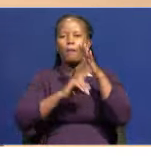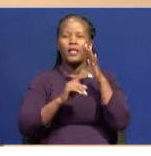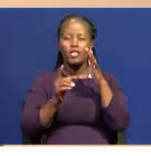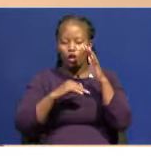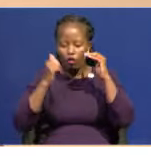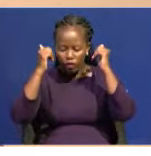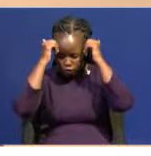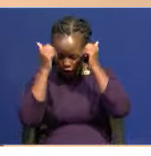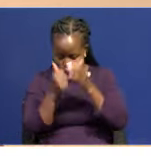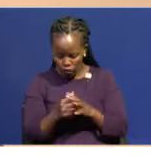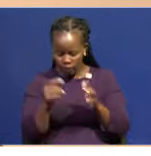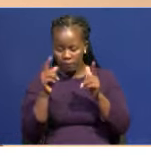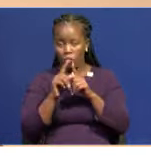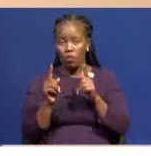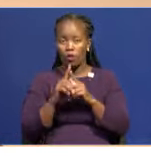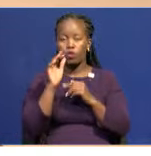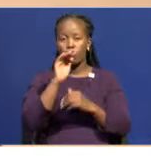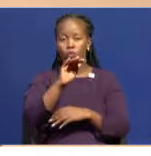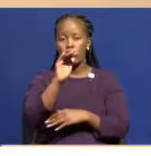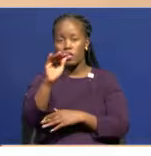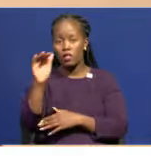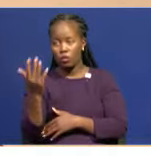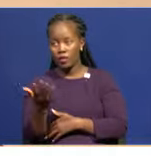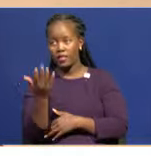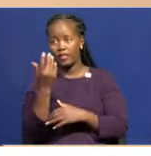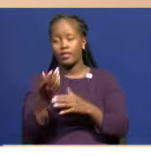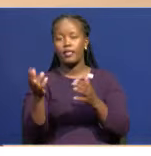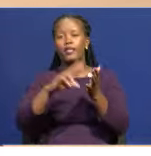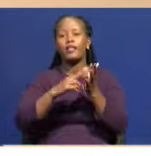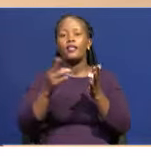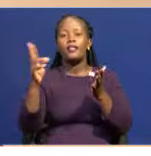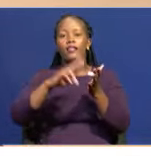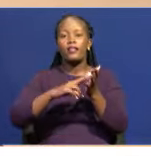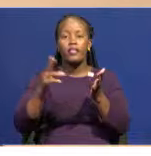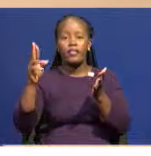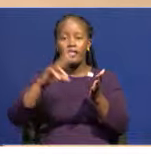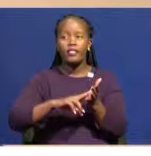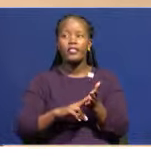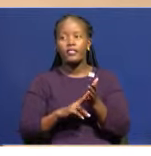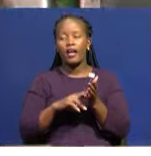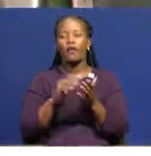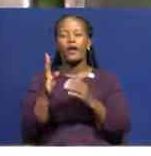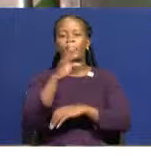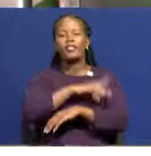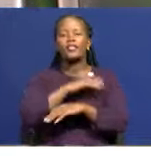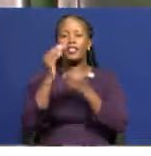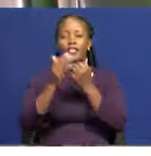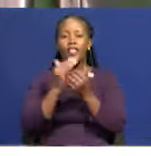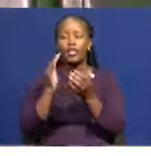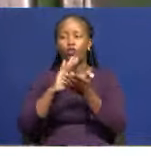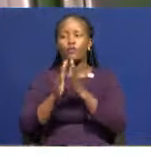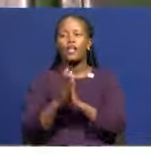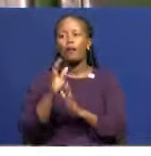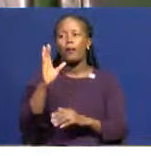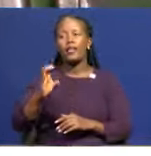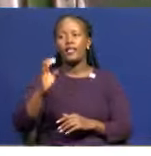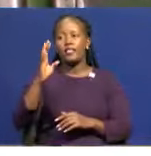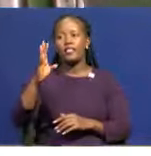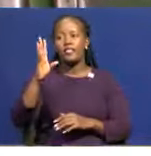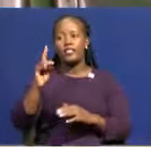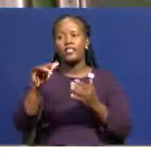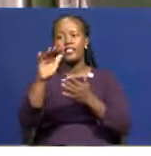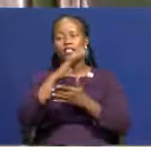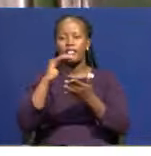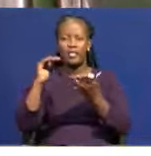we requested that they register our daycare to be an ECD center. Kutokana na hali hii, milipuko